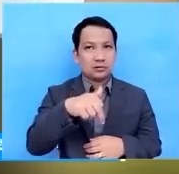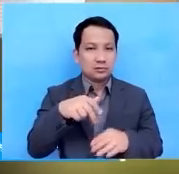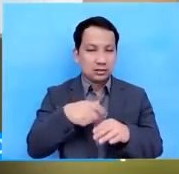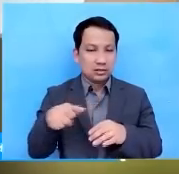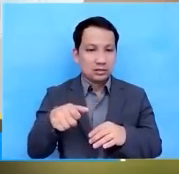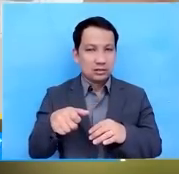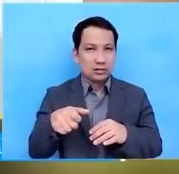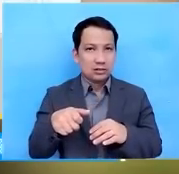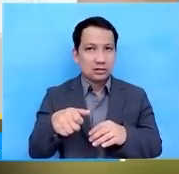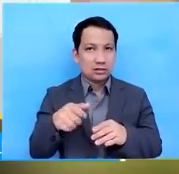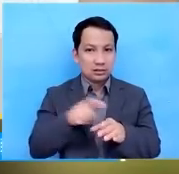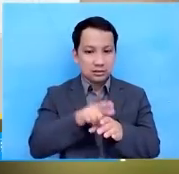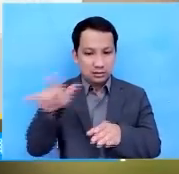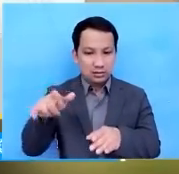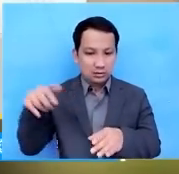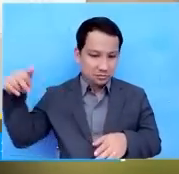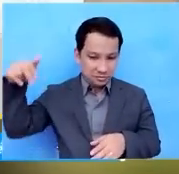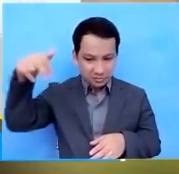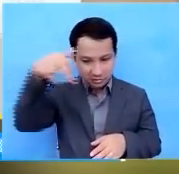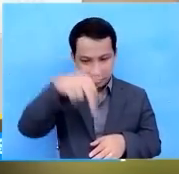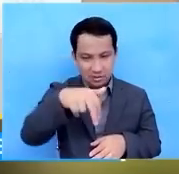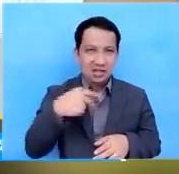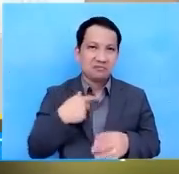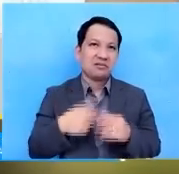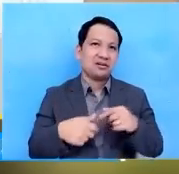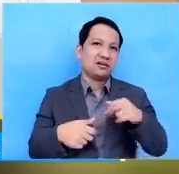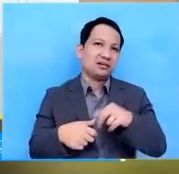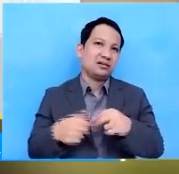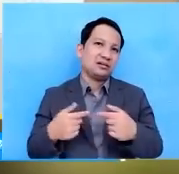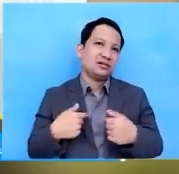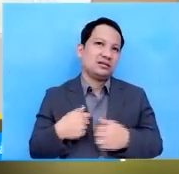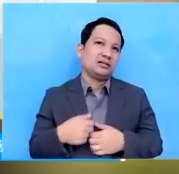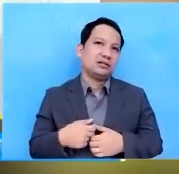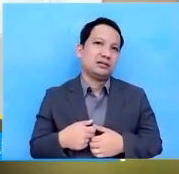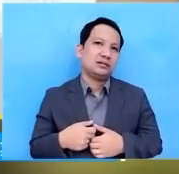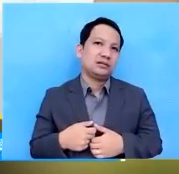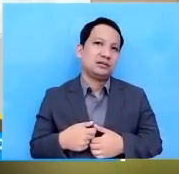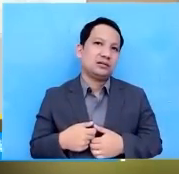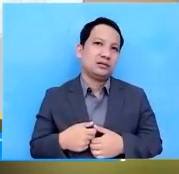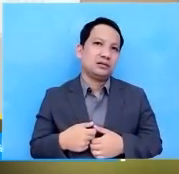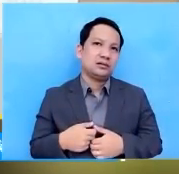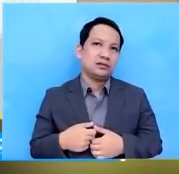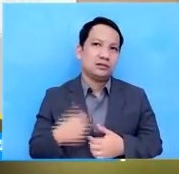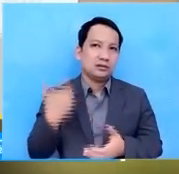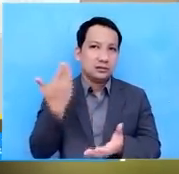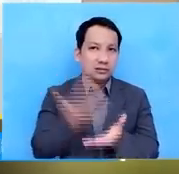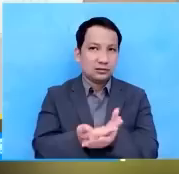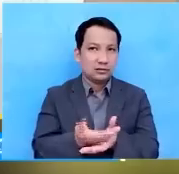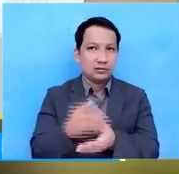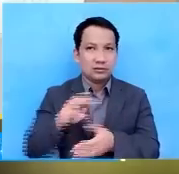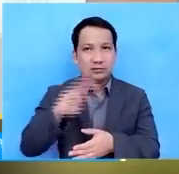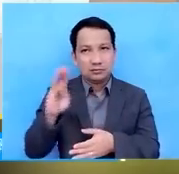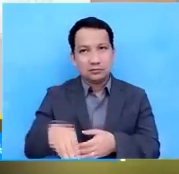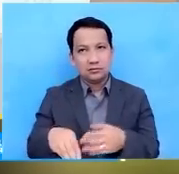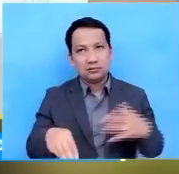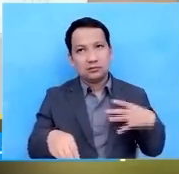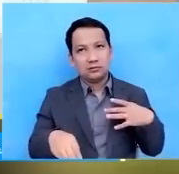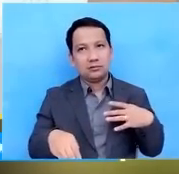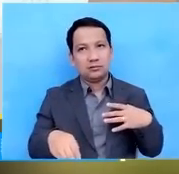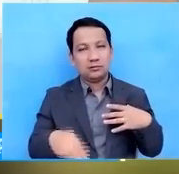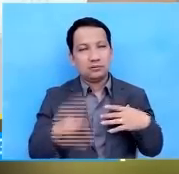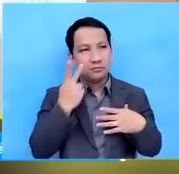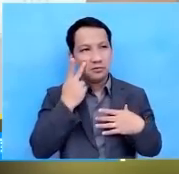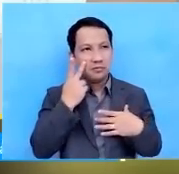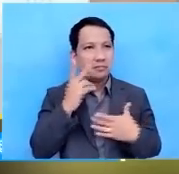sa airport. Sa bridge ko nila. May matutuloyan naman po kasi ako sa Manila. So, hindi naman po problema